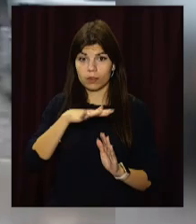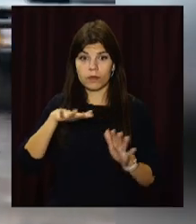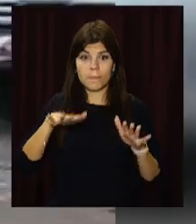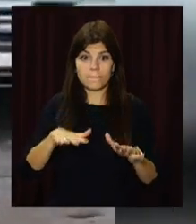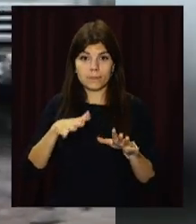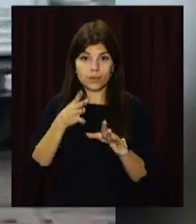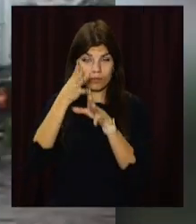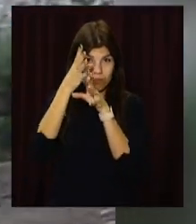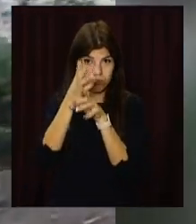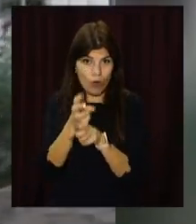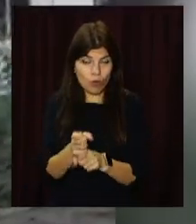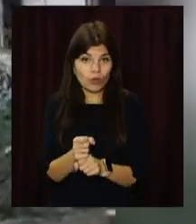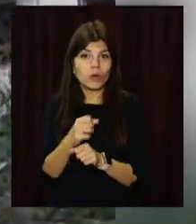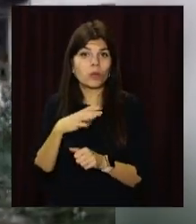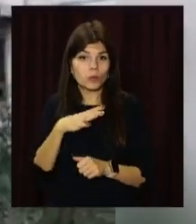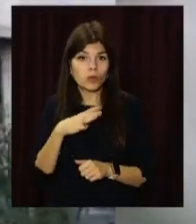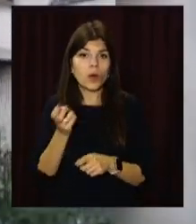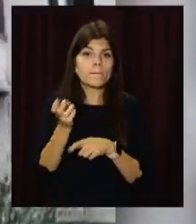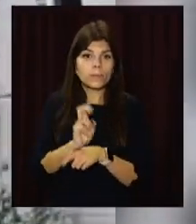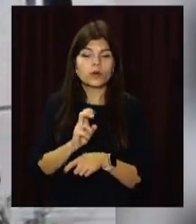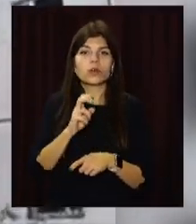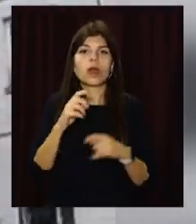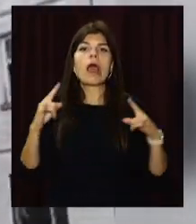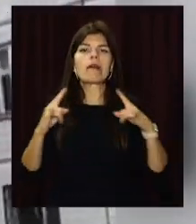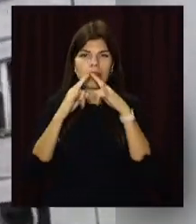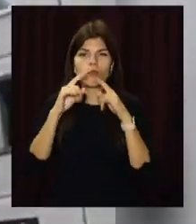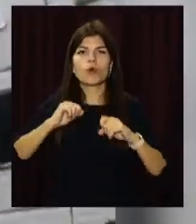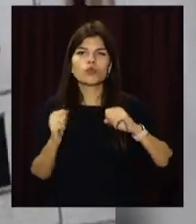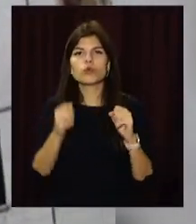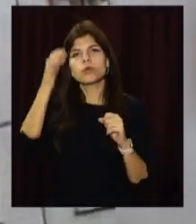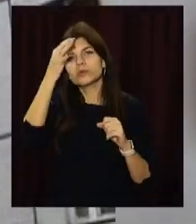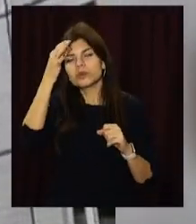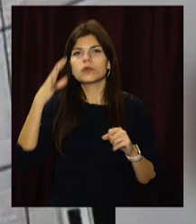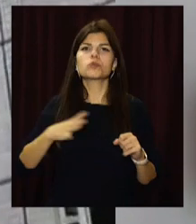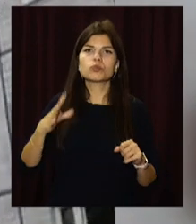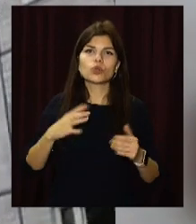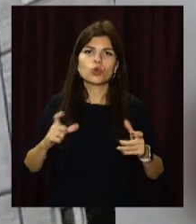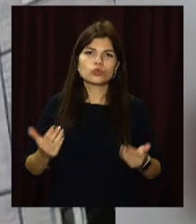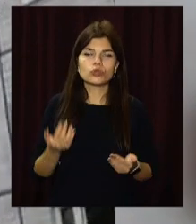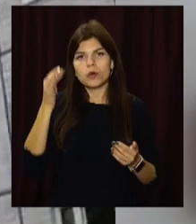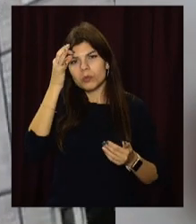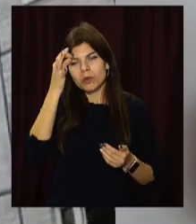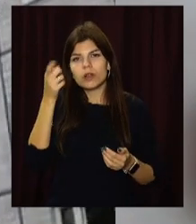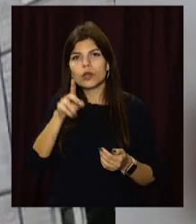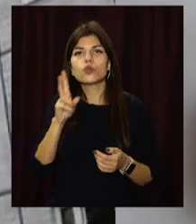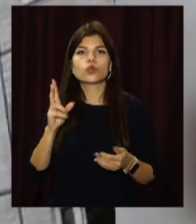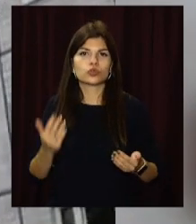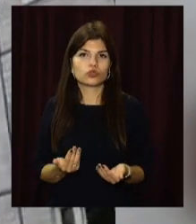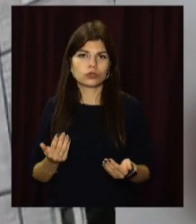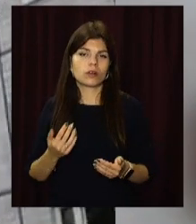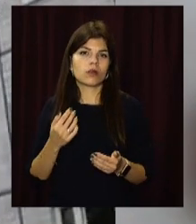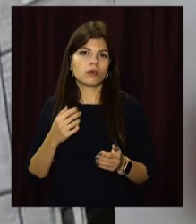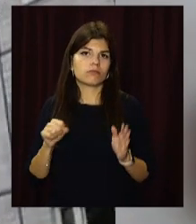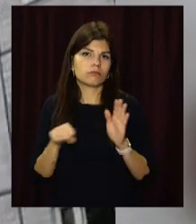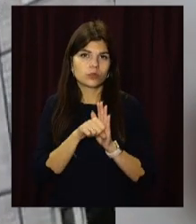місці зруйнованої багатоповерхівки, прийшли рідні загиблих, друзі, колишні мешканці. Аби згадати тих, чиє життя забрала